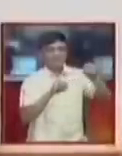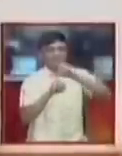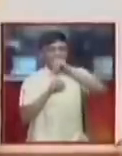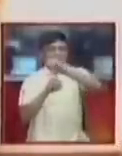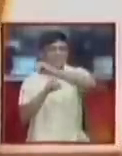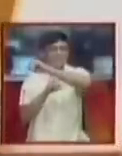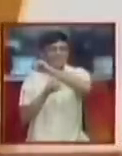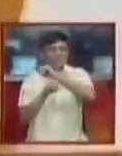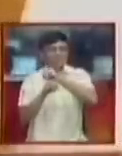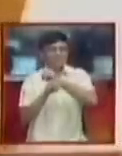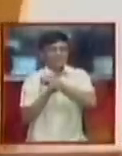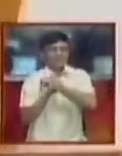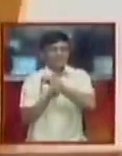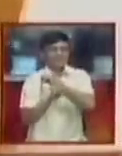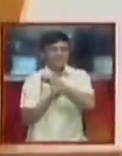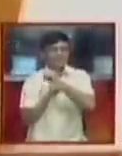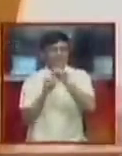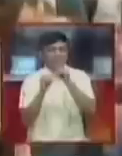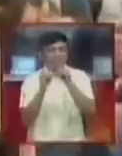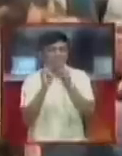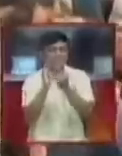Program.